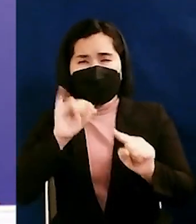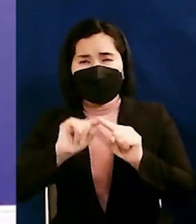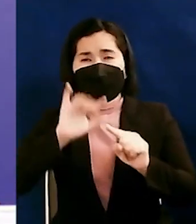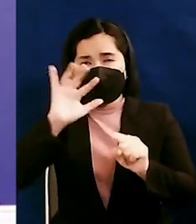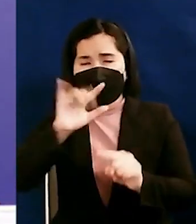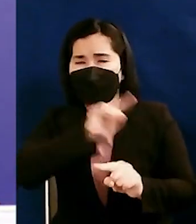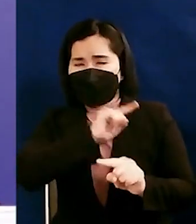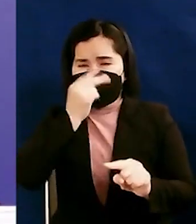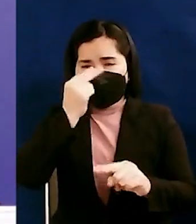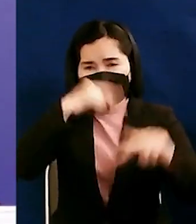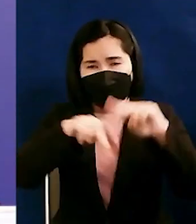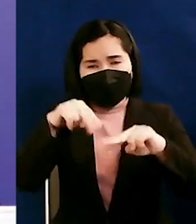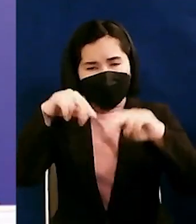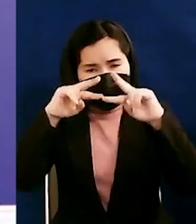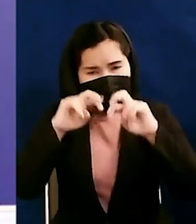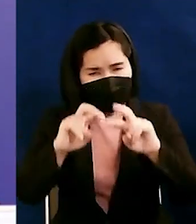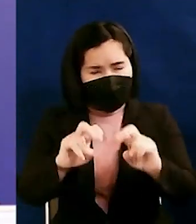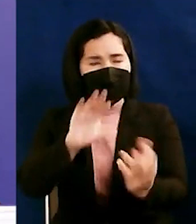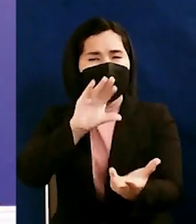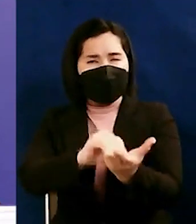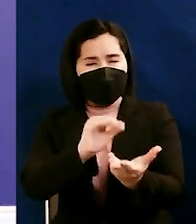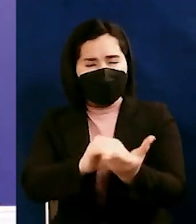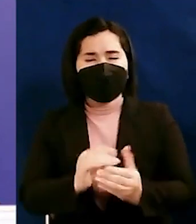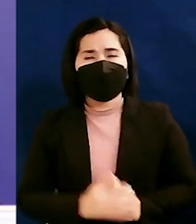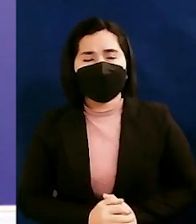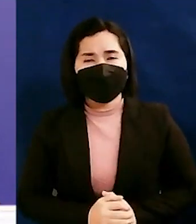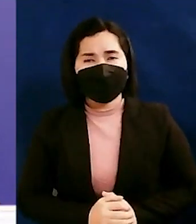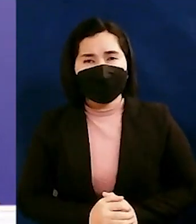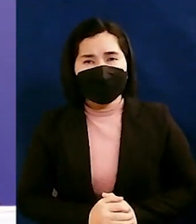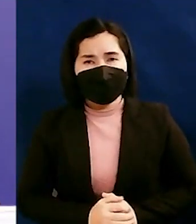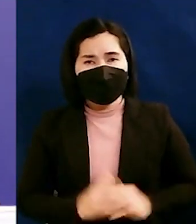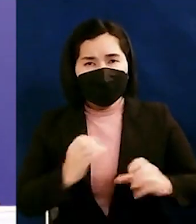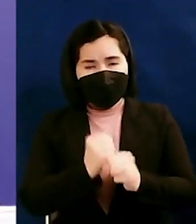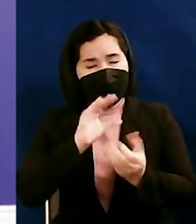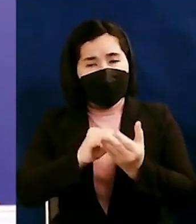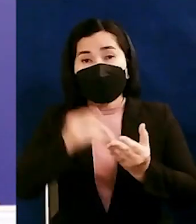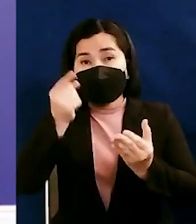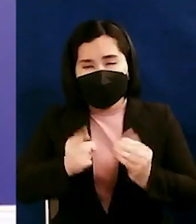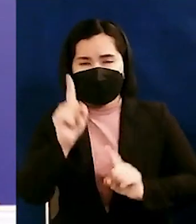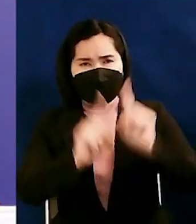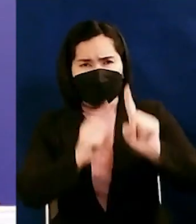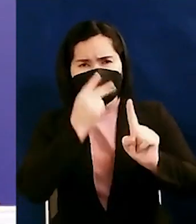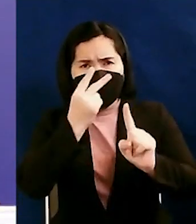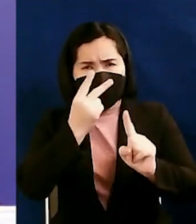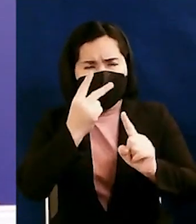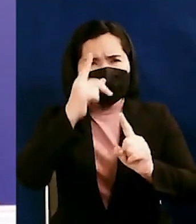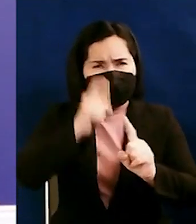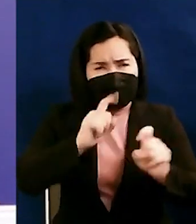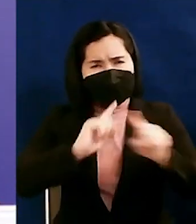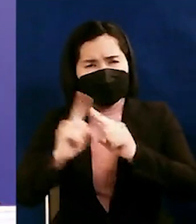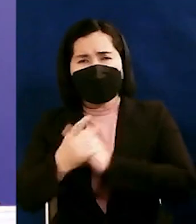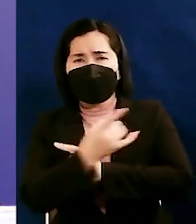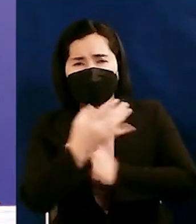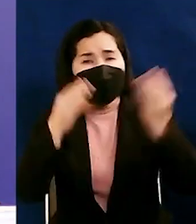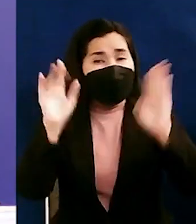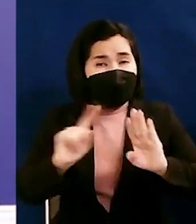นะครับไปตรวจสอบนะครับไปเรื่องของการตรวจสอบเรื่องของข้อเท็จจริงนะครับแล้วก็ประเมินความเสียหายนะครับต้องกราบเ